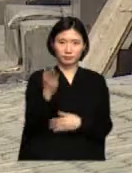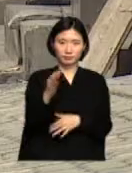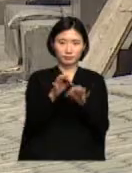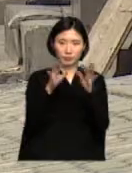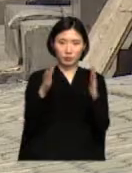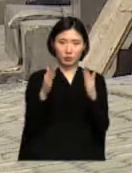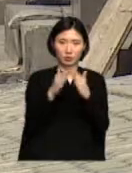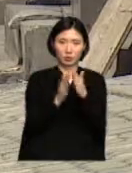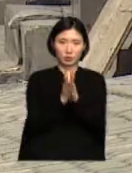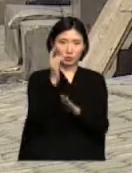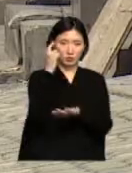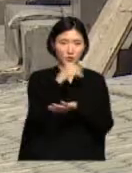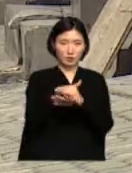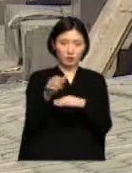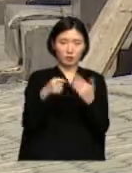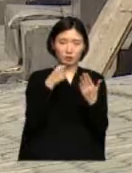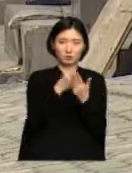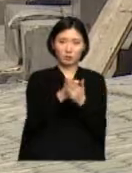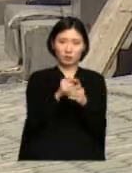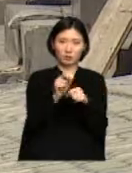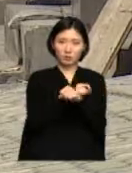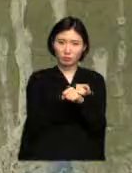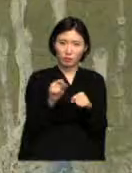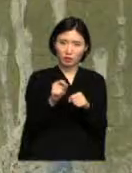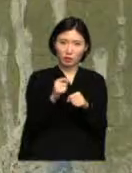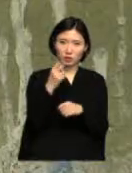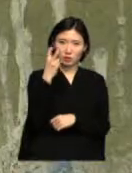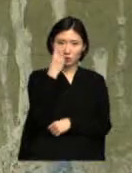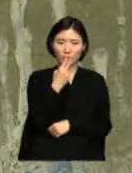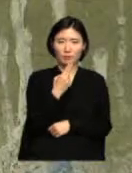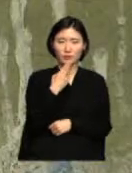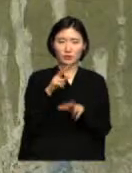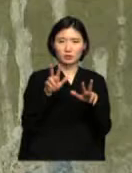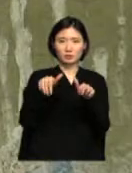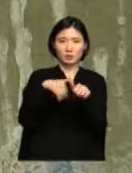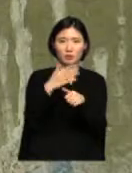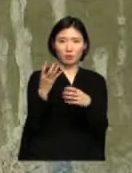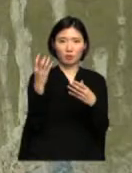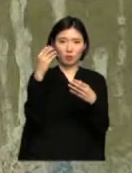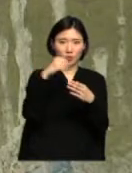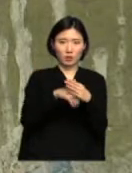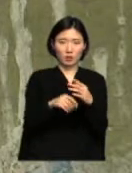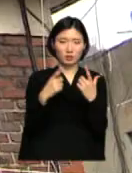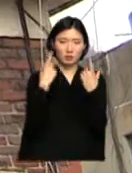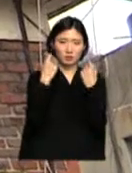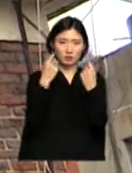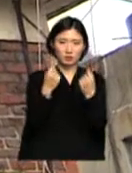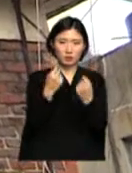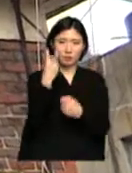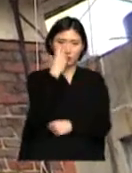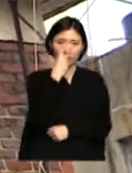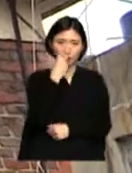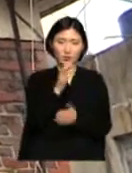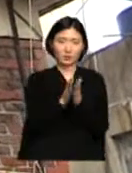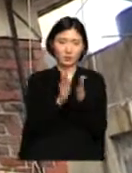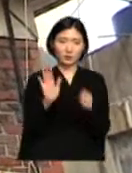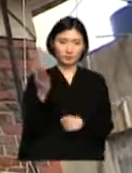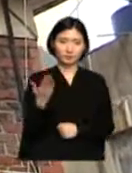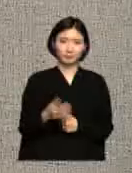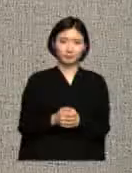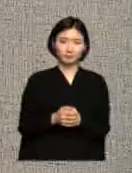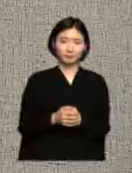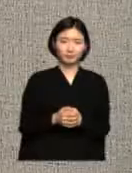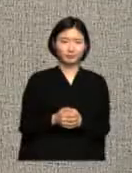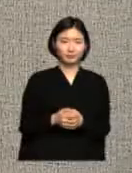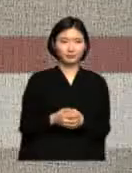그동안 도시계획이 결정되면 별다른 모니터링이 없었던 현재 상황을 보완해 지속적으로 모니터링도 실시합니다.